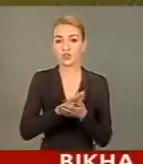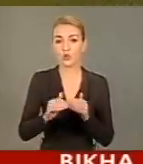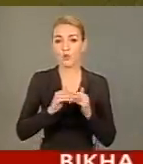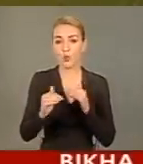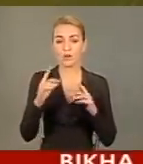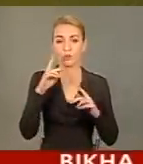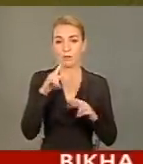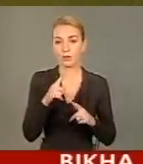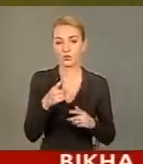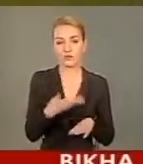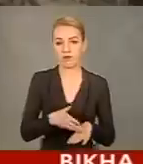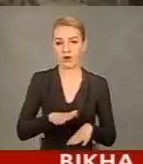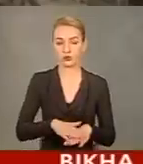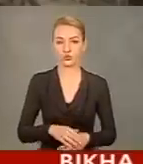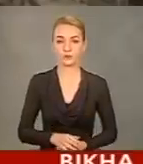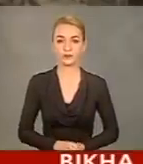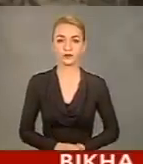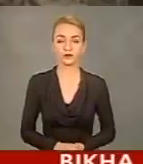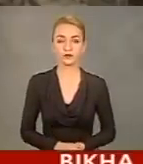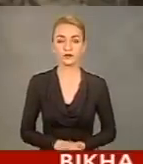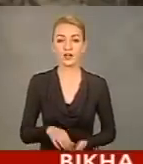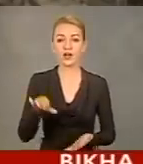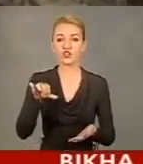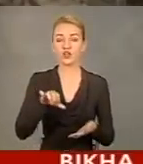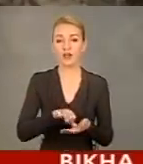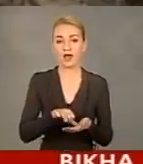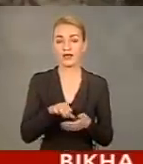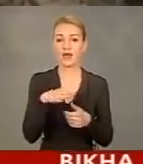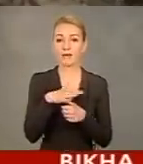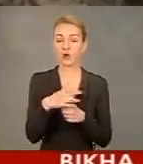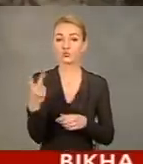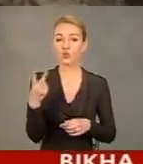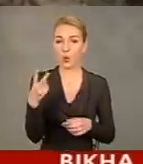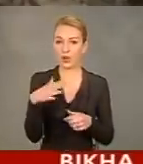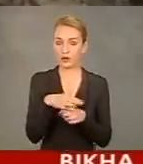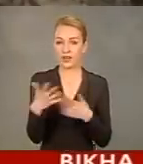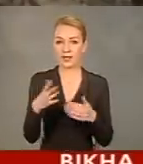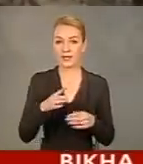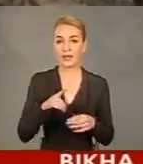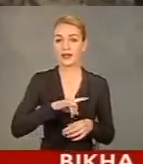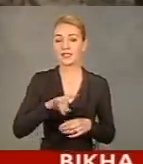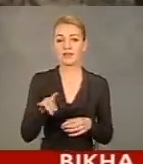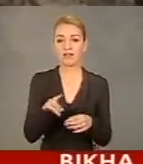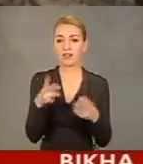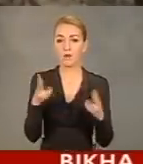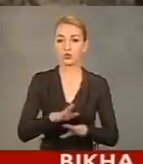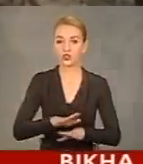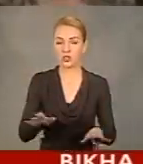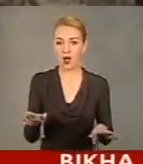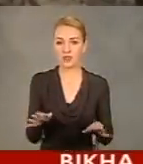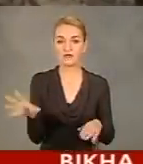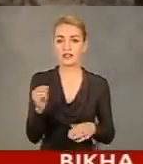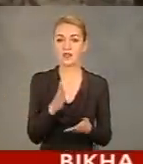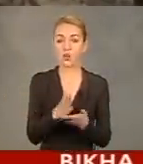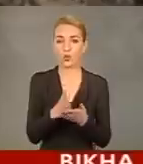помилку, це важко. Члени екіпажу 2-го гелікоптера, який летів, також абсолютно не постраждали. Зараз всі